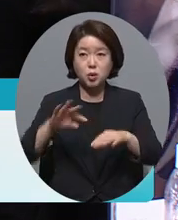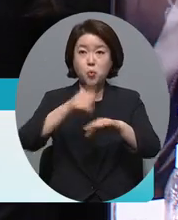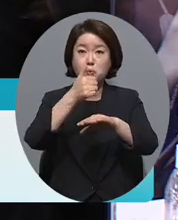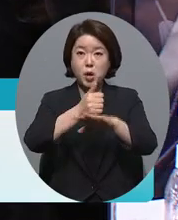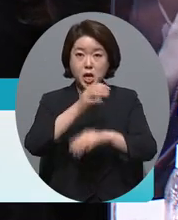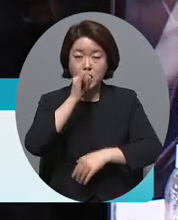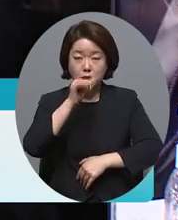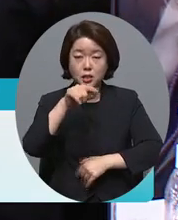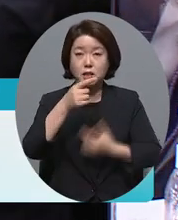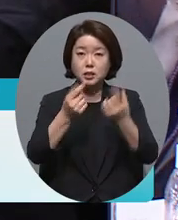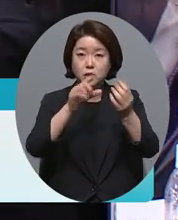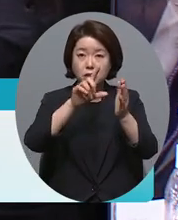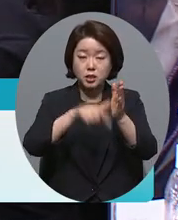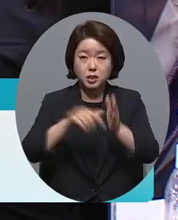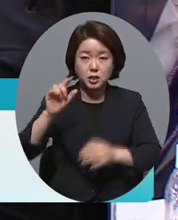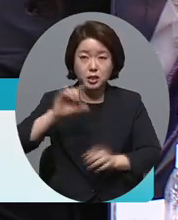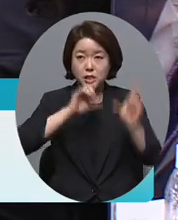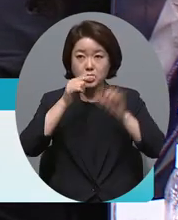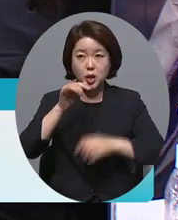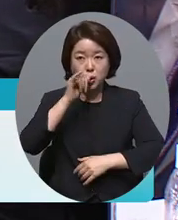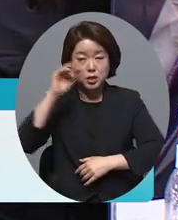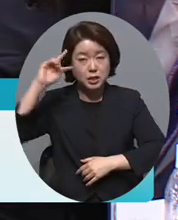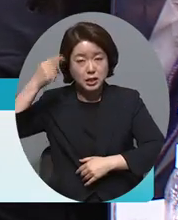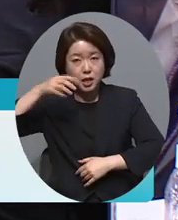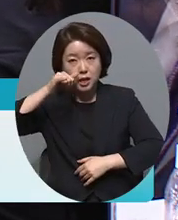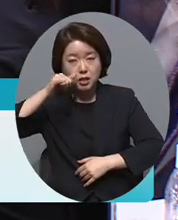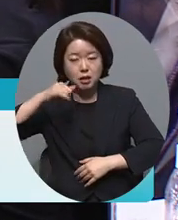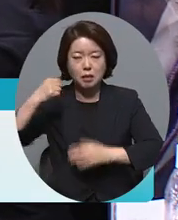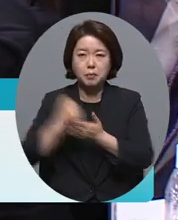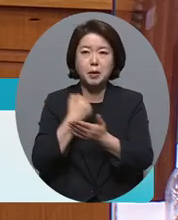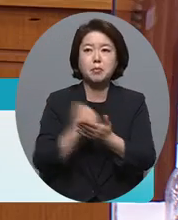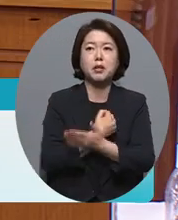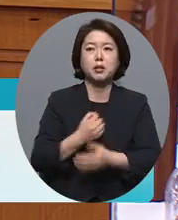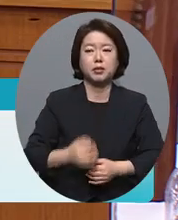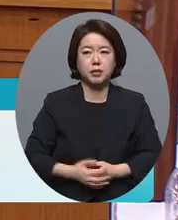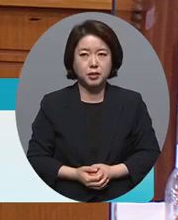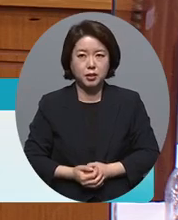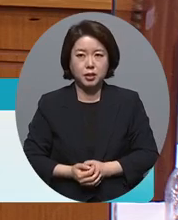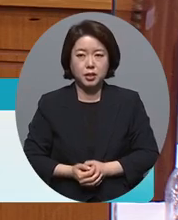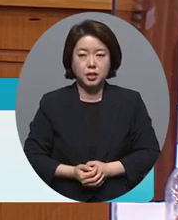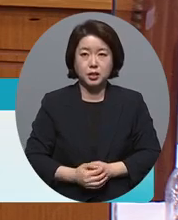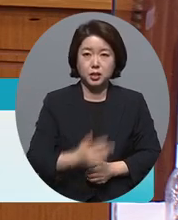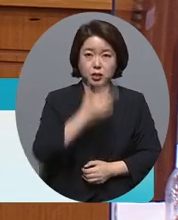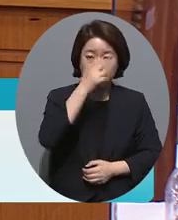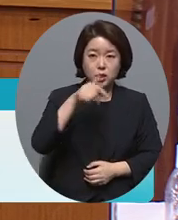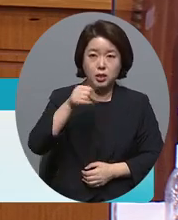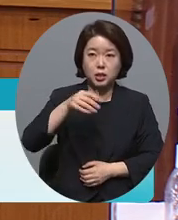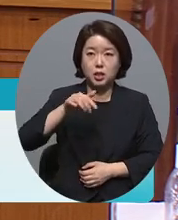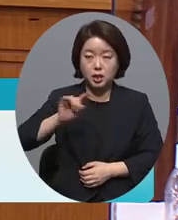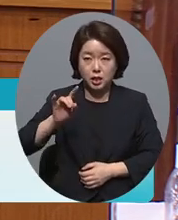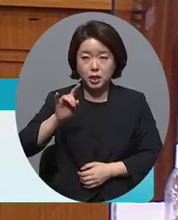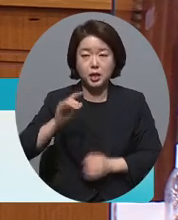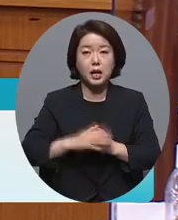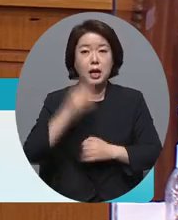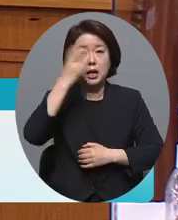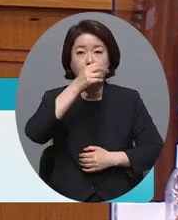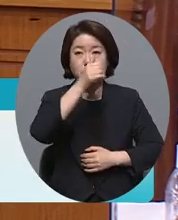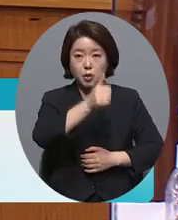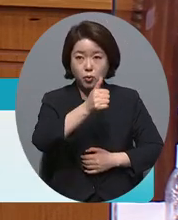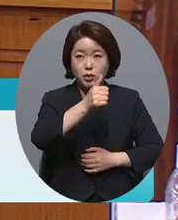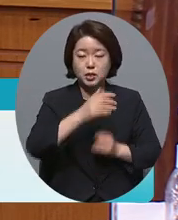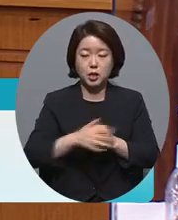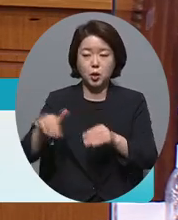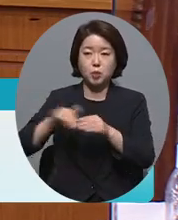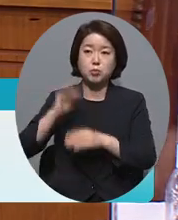왕이 있는 그런 시대에 살고 있다고 착각하는 것은 아닌지 대단히 안타깝습니다 취재감사원장은 문재인 대통령 임기 말에